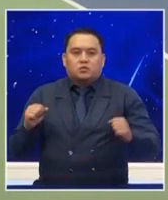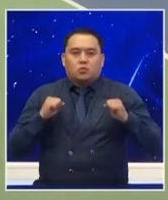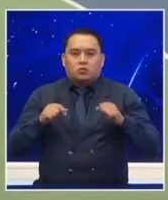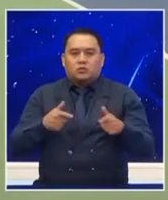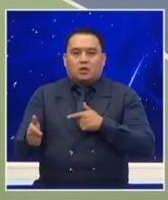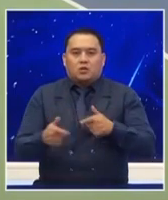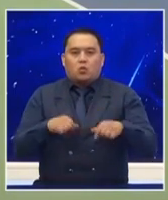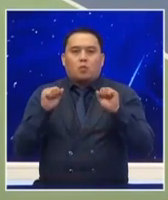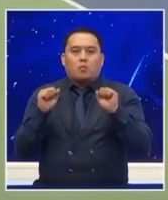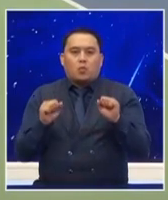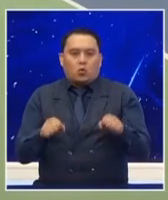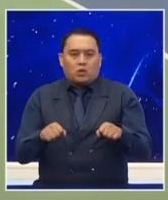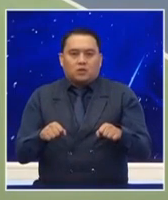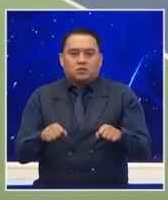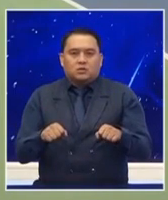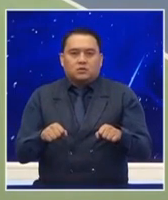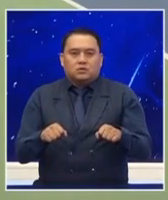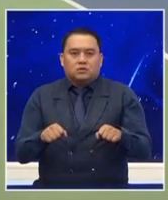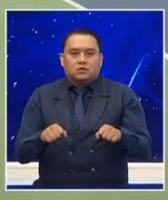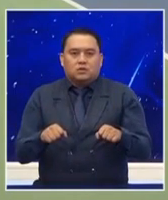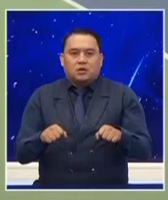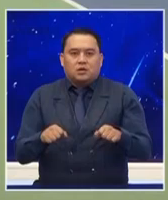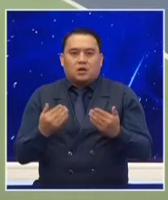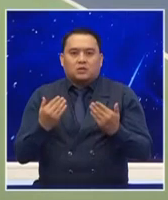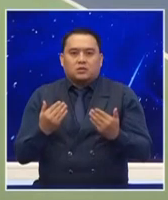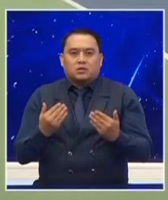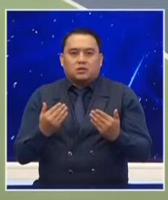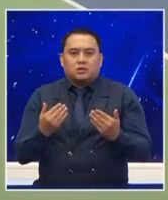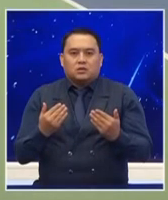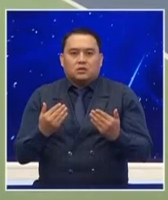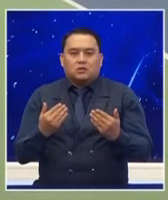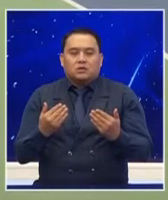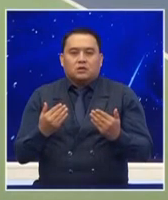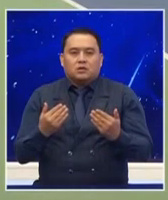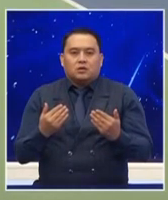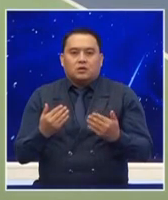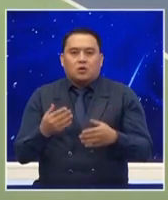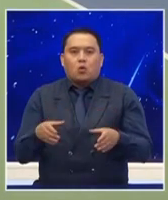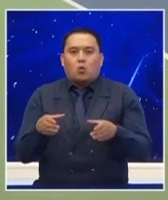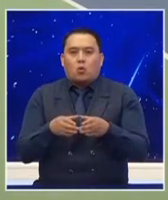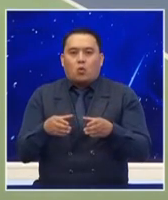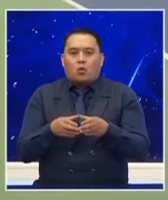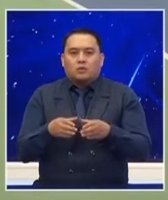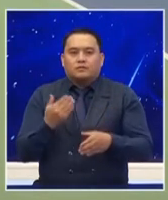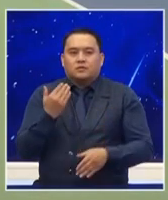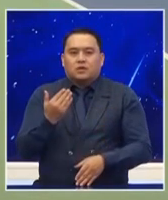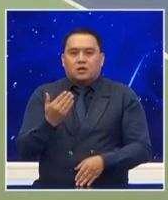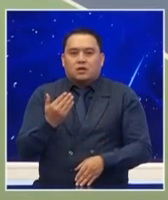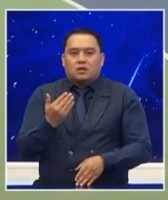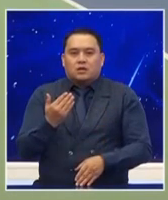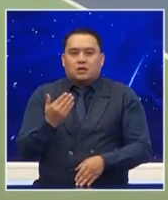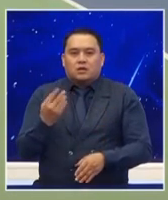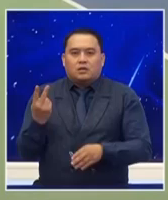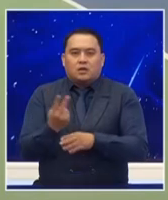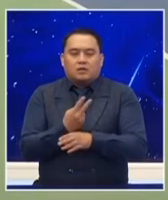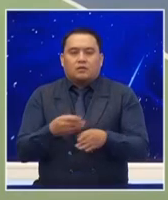біз енді мына ол ересек спортшылар, ал енді мына кішкентай спортшыларға біз мына кордымызды, үлкен кордты тағы да екіге бөліп,